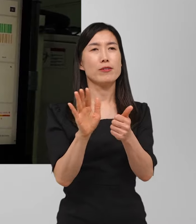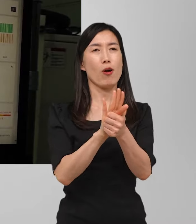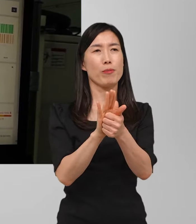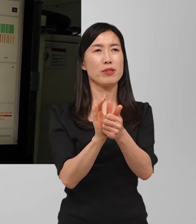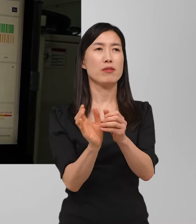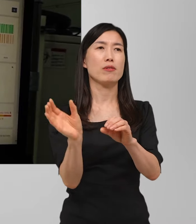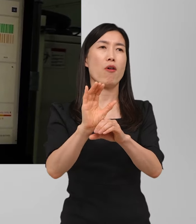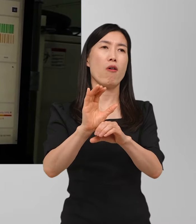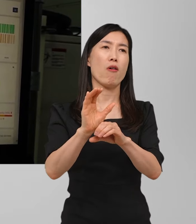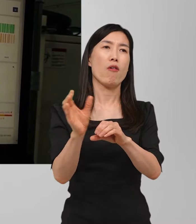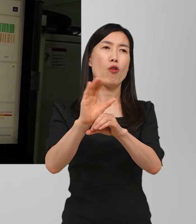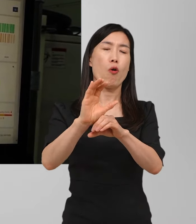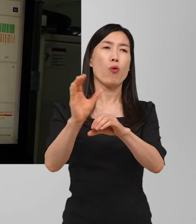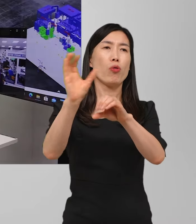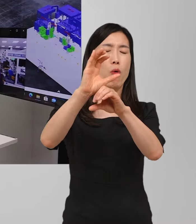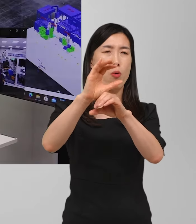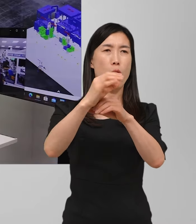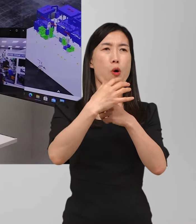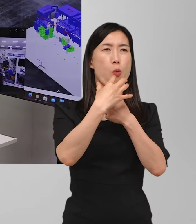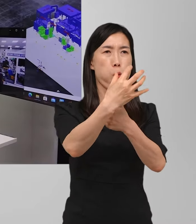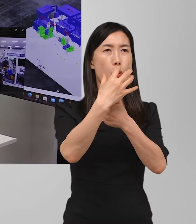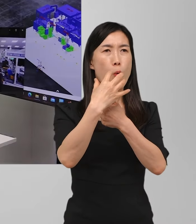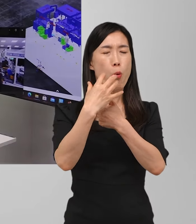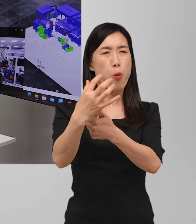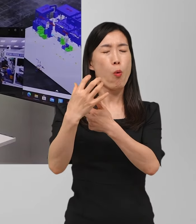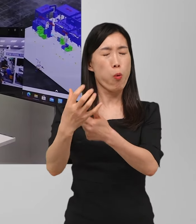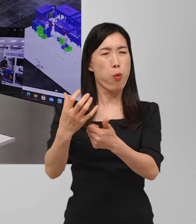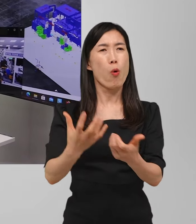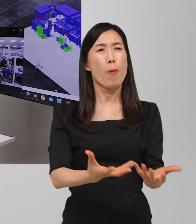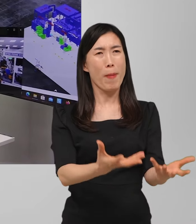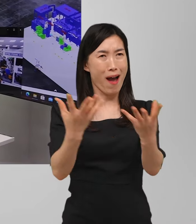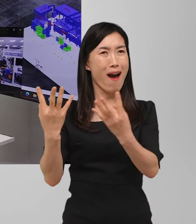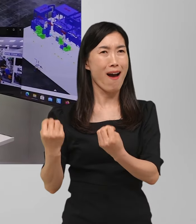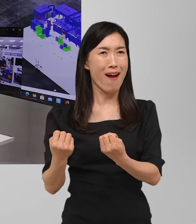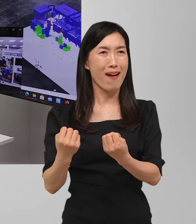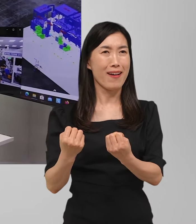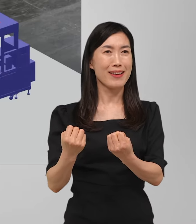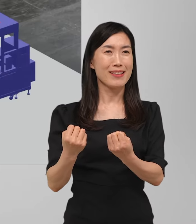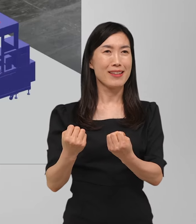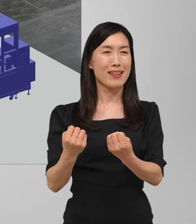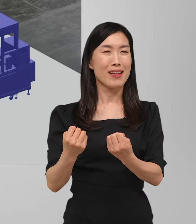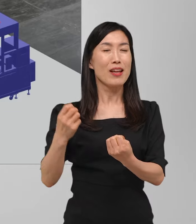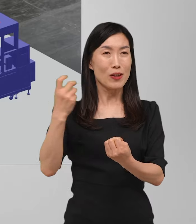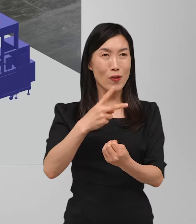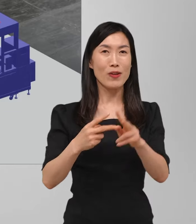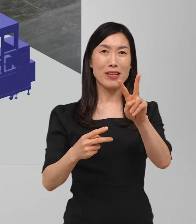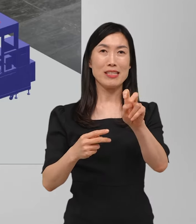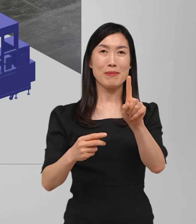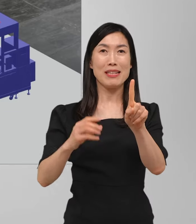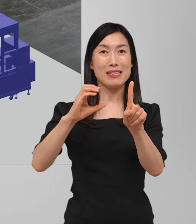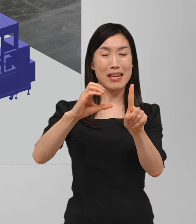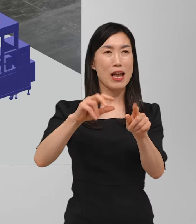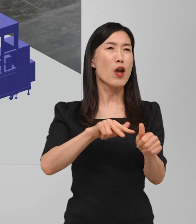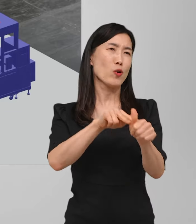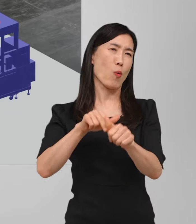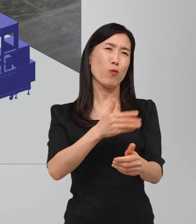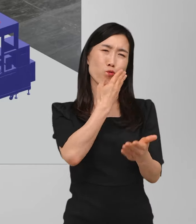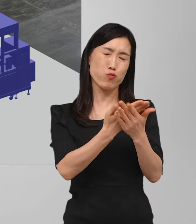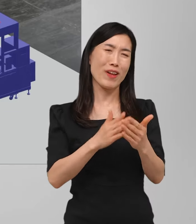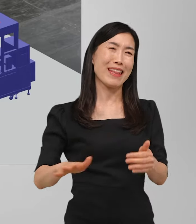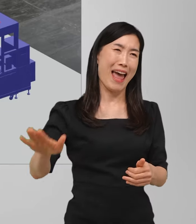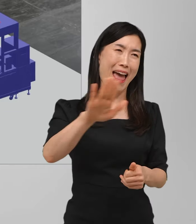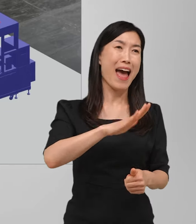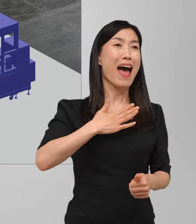이용해서 새로운 서비스를 만들어내거나 아니면 기존에 있었던 서비스를 좀 더 고도화시키는 그런 방식으로 많이 활용이 되고 있는데요. 21세기 들어서부터